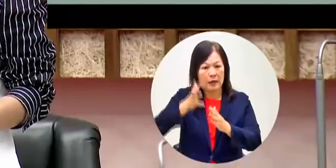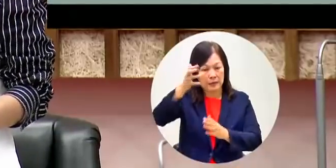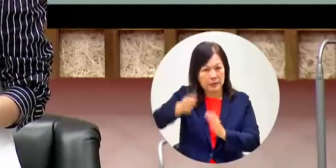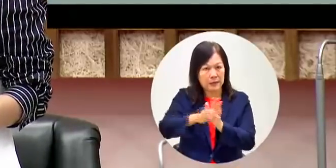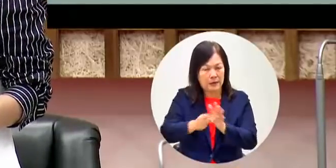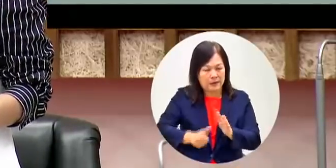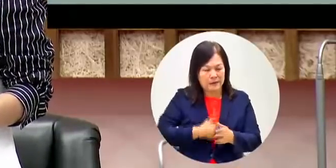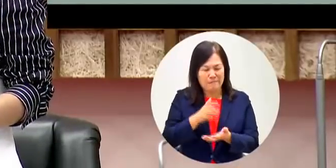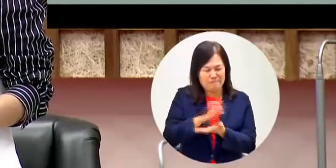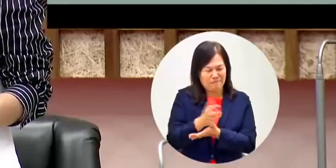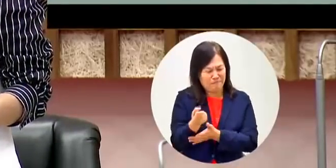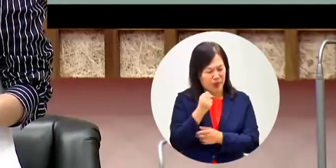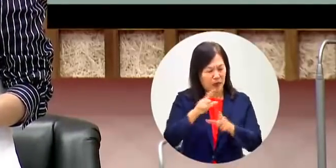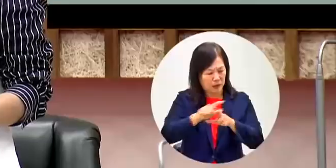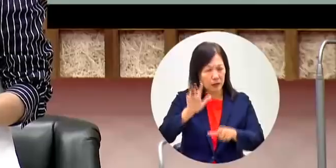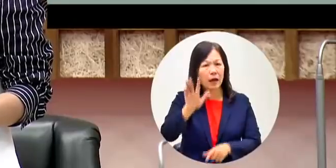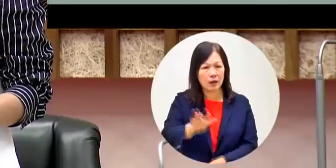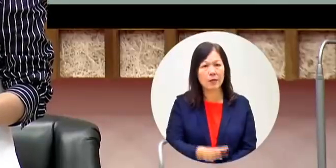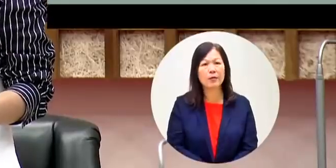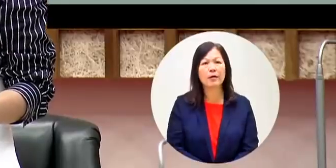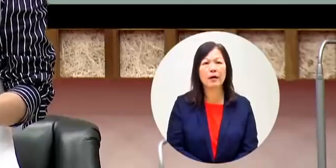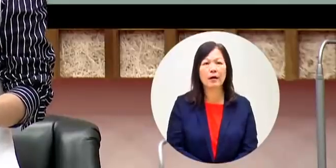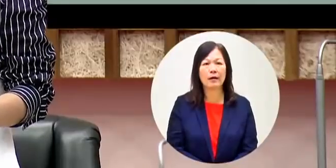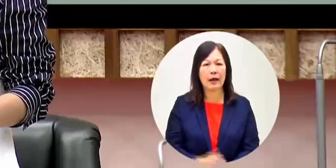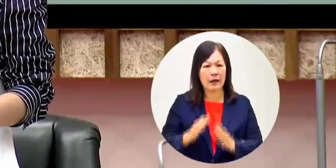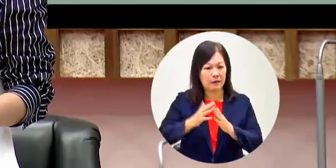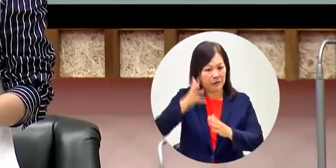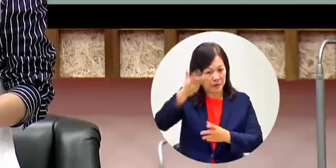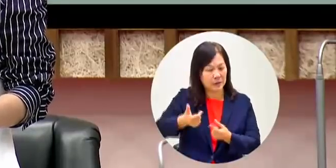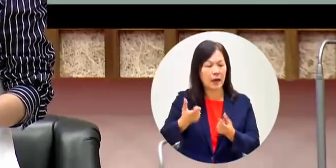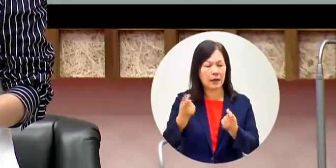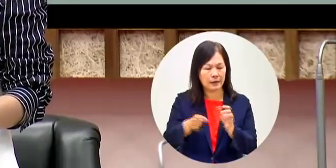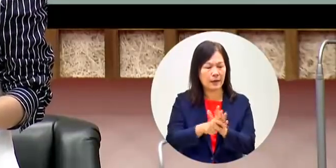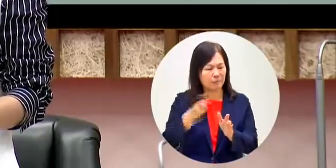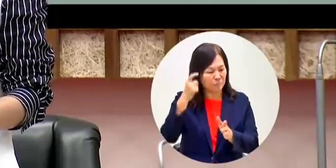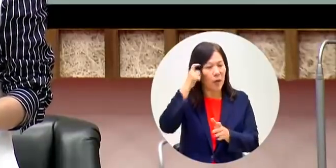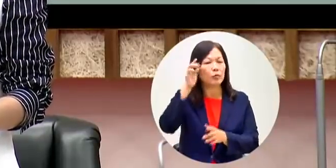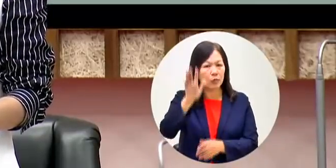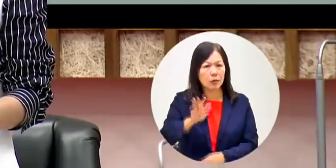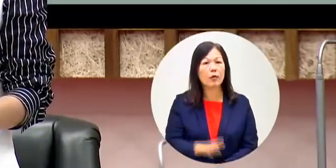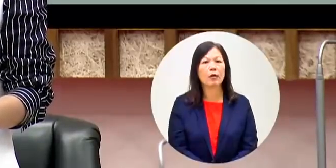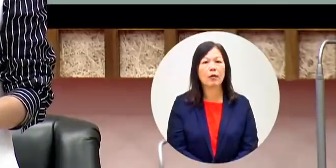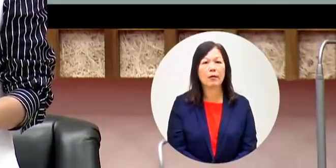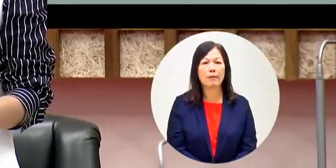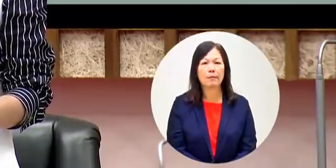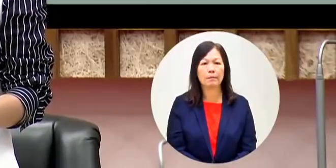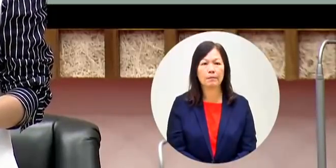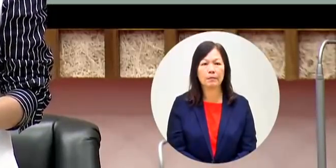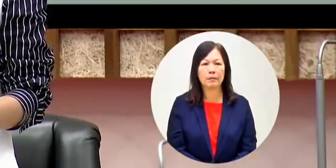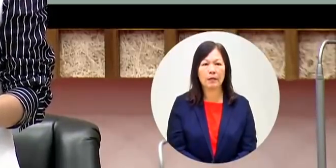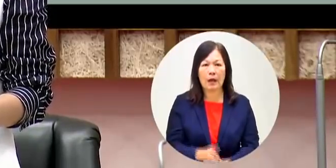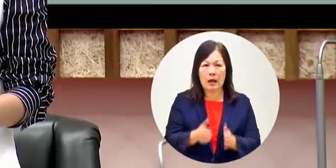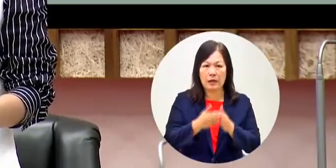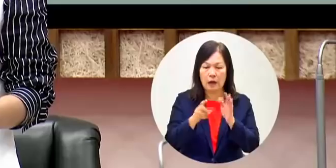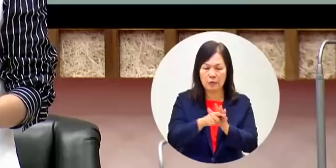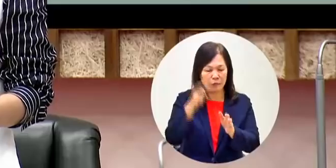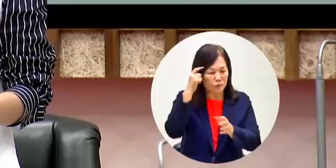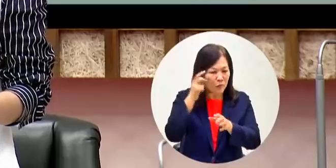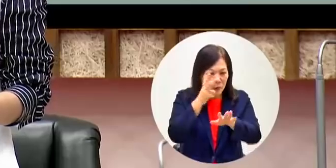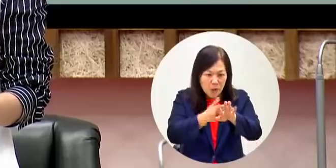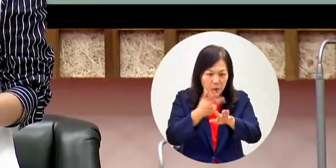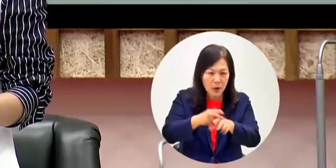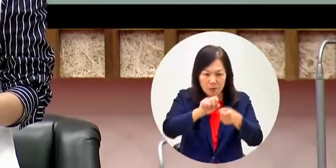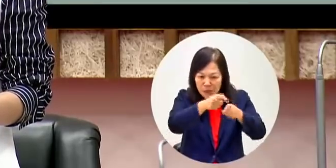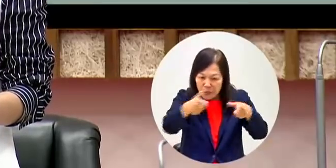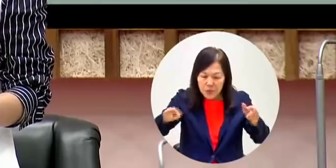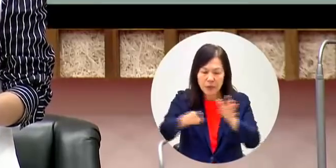那市长应该也可以体察得出来哦，您需要不同的经营方针以及理念，以及